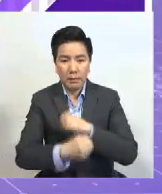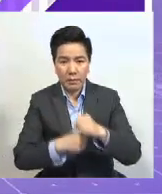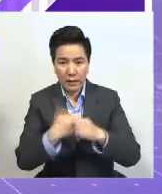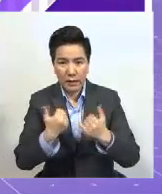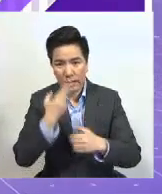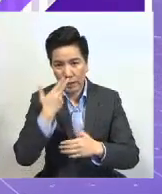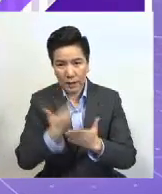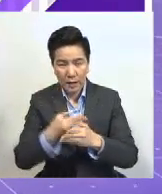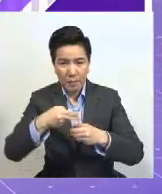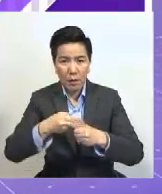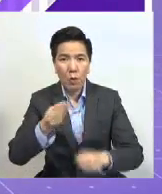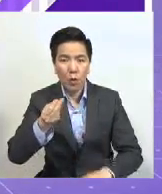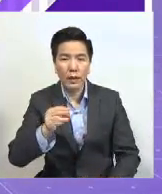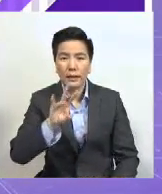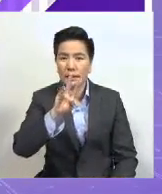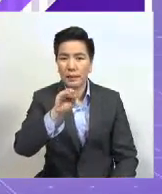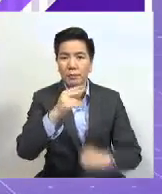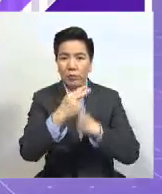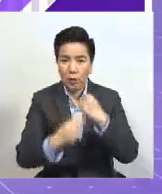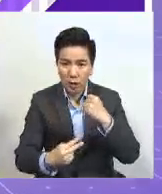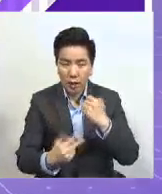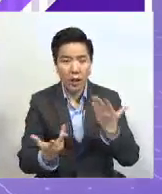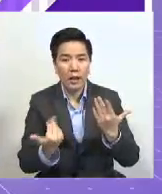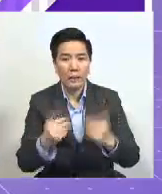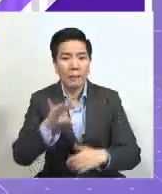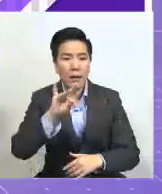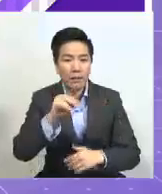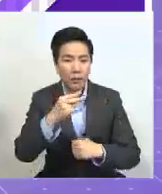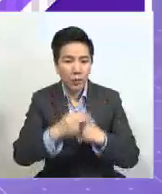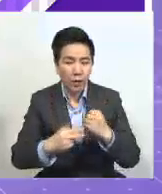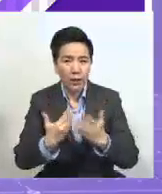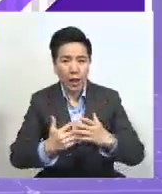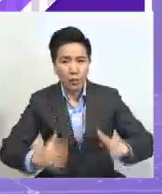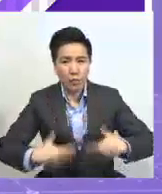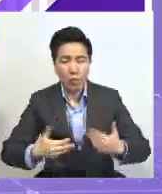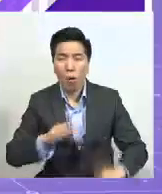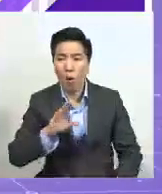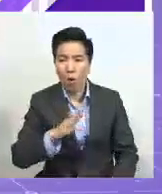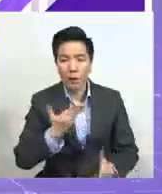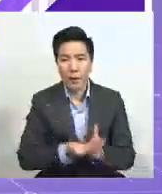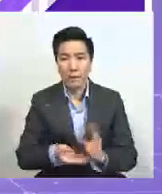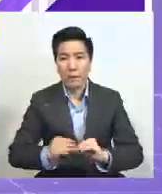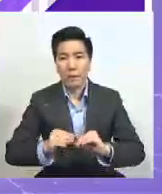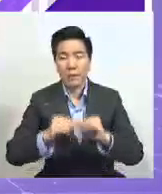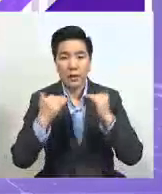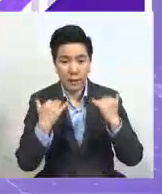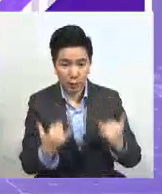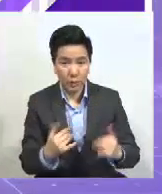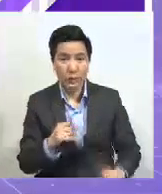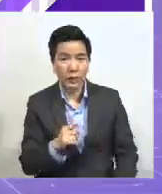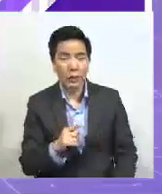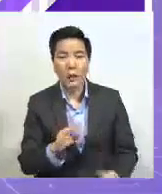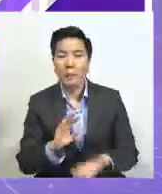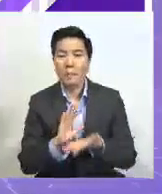จะตั้งให้ราคาน้ำมัน70เหรียญนะฮะ80เหรียญเพื่อให้รายได้เขาเพิ่มสูงขึ้นแต่ขณะนี้ก